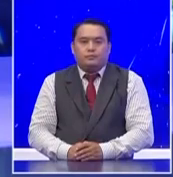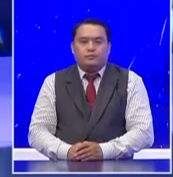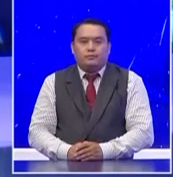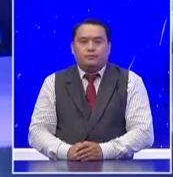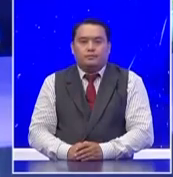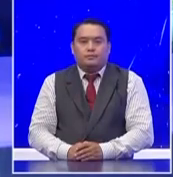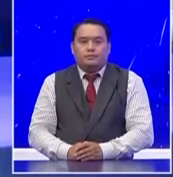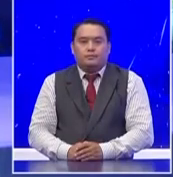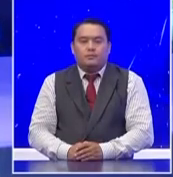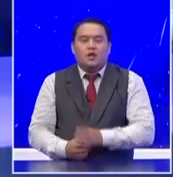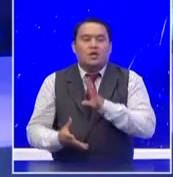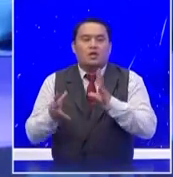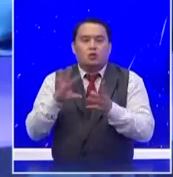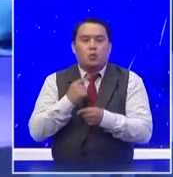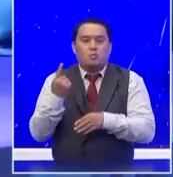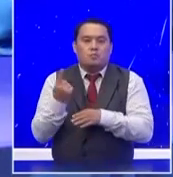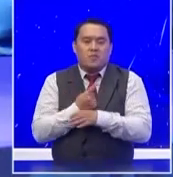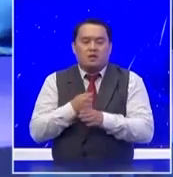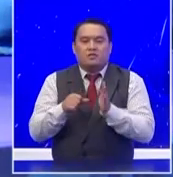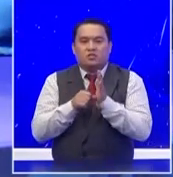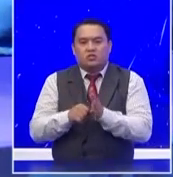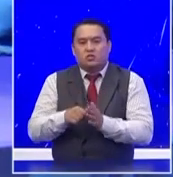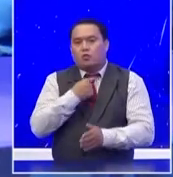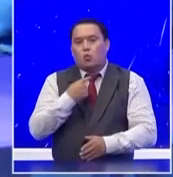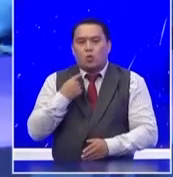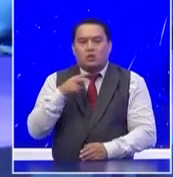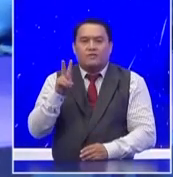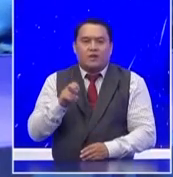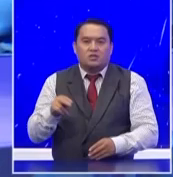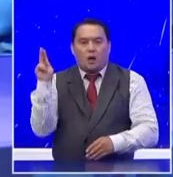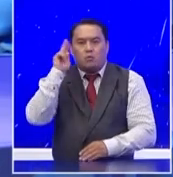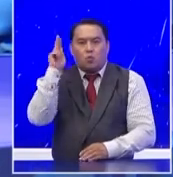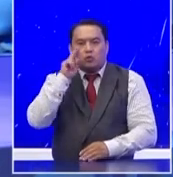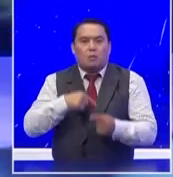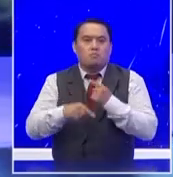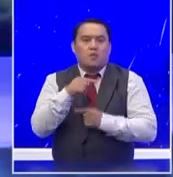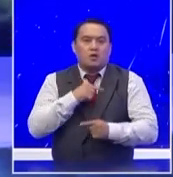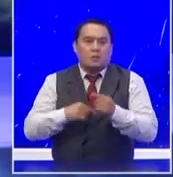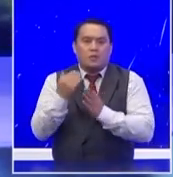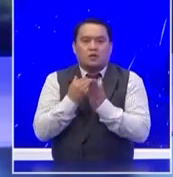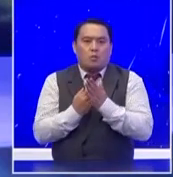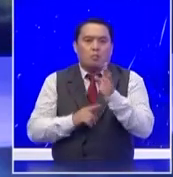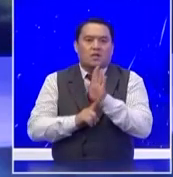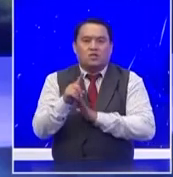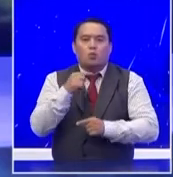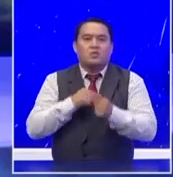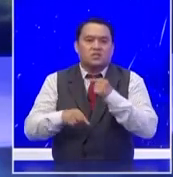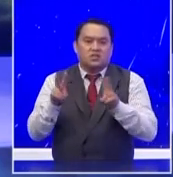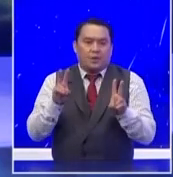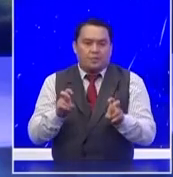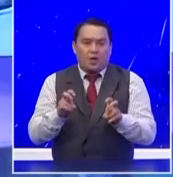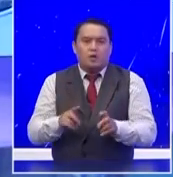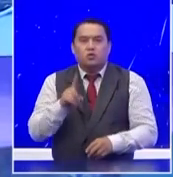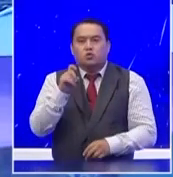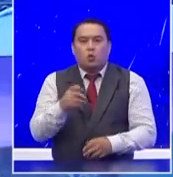Путевка в жизнь. По итогам первого полугодия около 200 талдыкурганцев обучились азам предпринимательства по программе «Бастау бизнес».